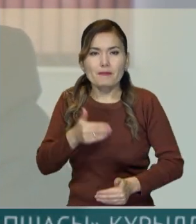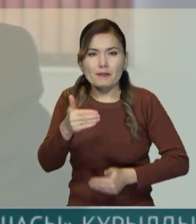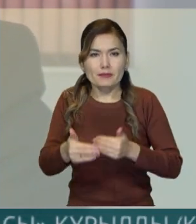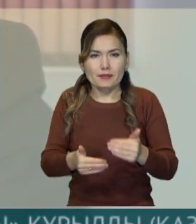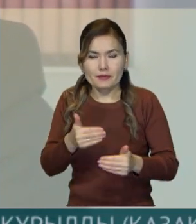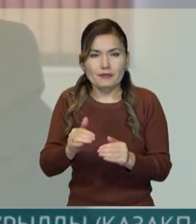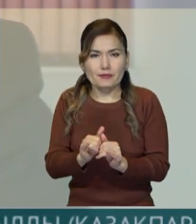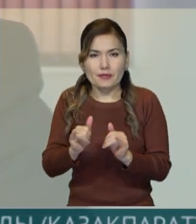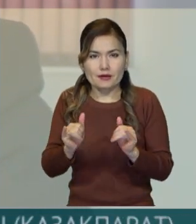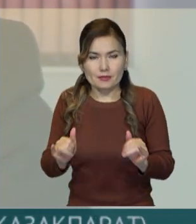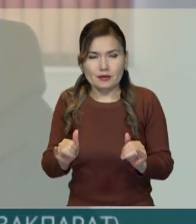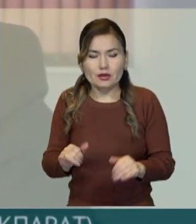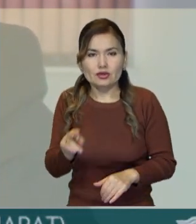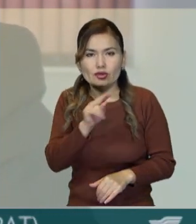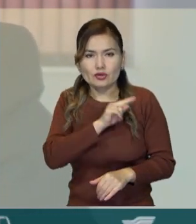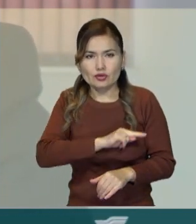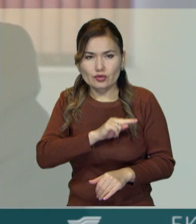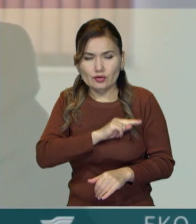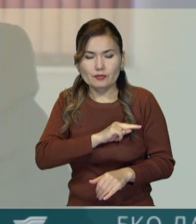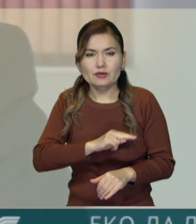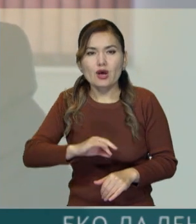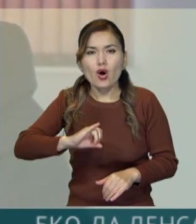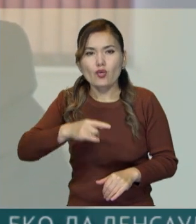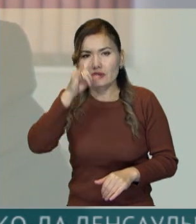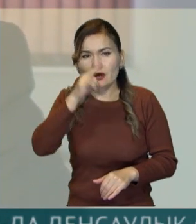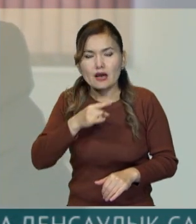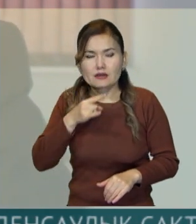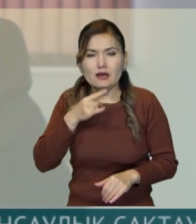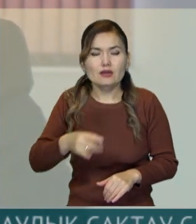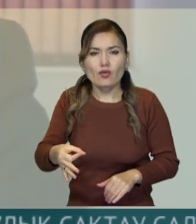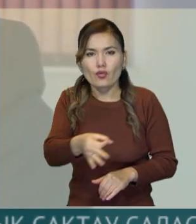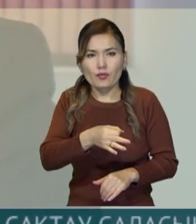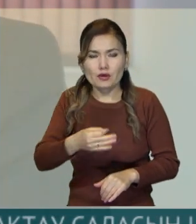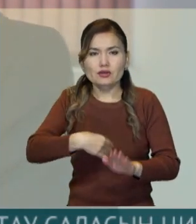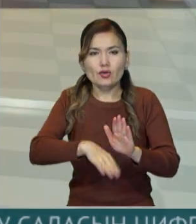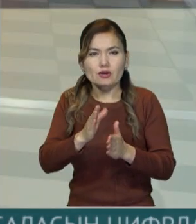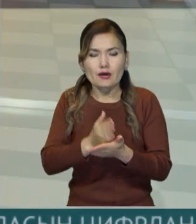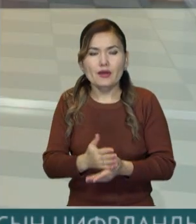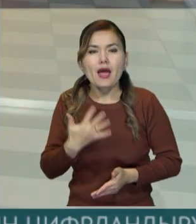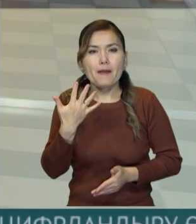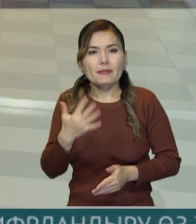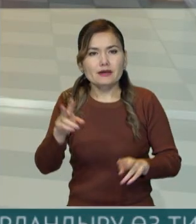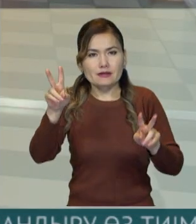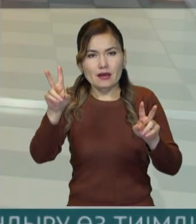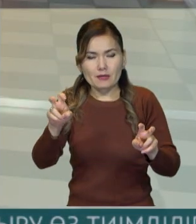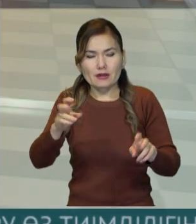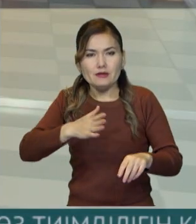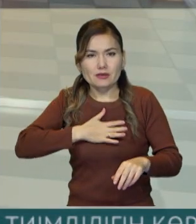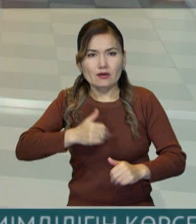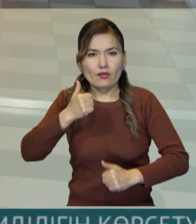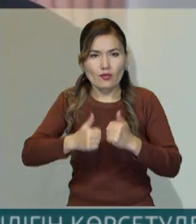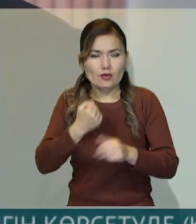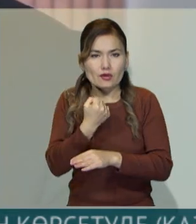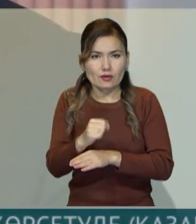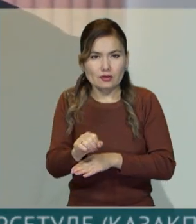деген атаққа ие болып отырмыз. Одан бөлек тағы да 5 номинациямыз бар. FDI